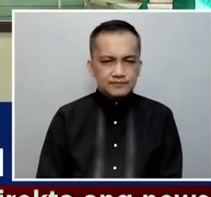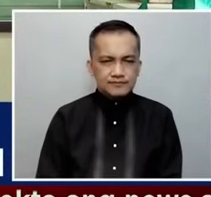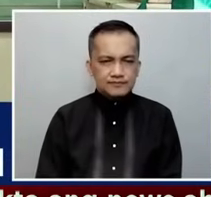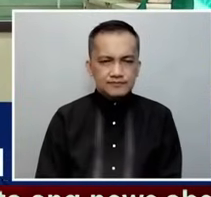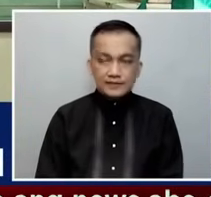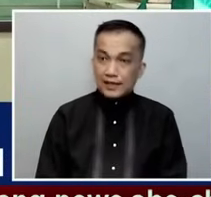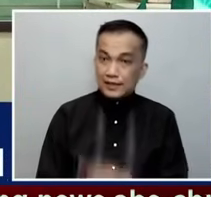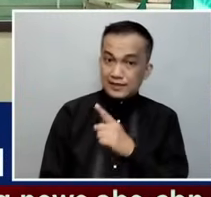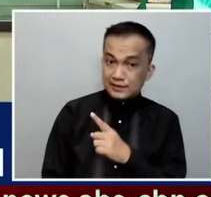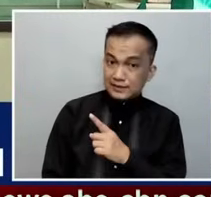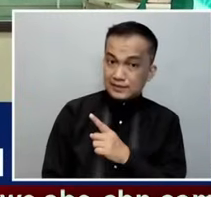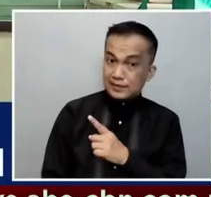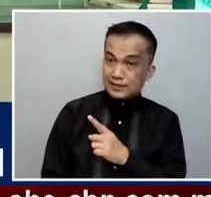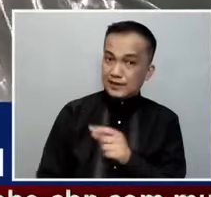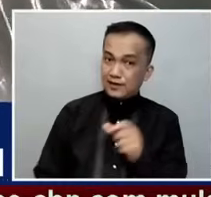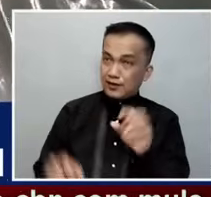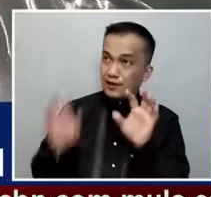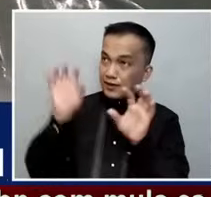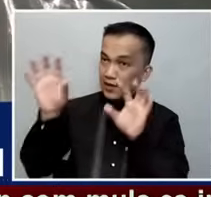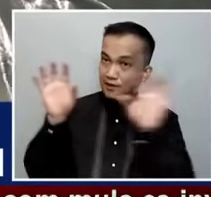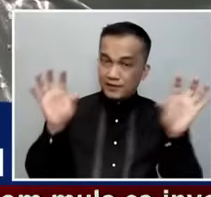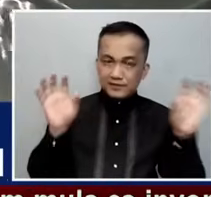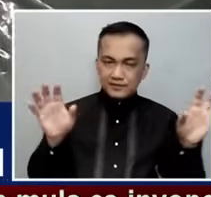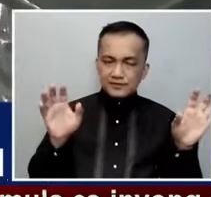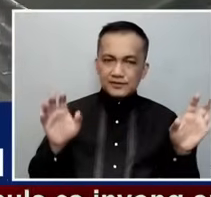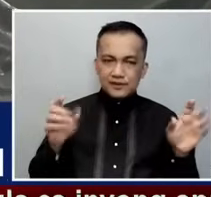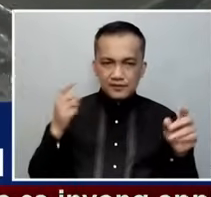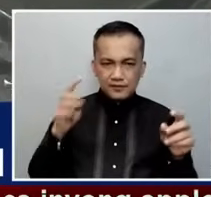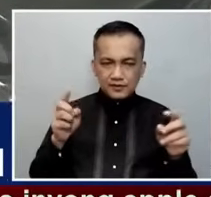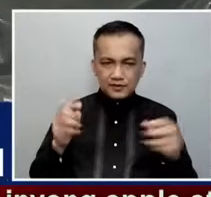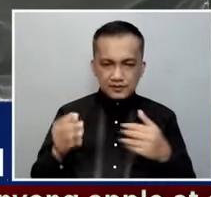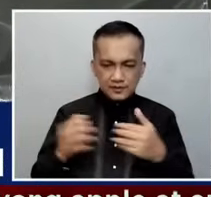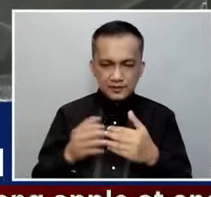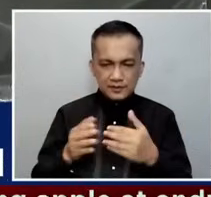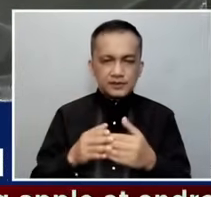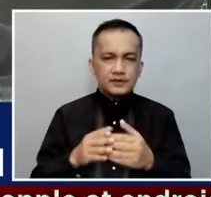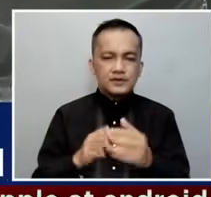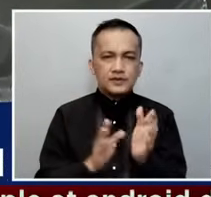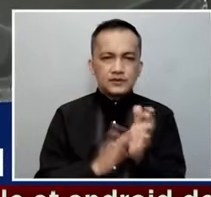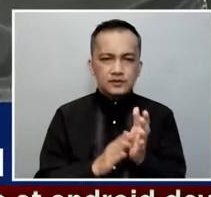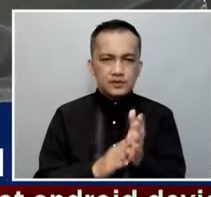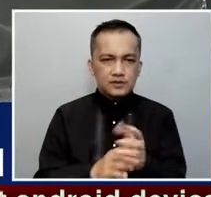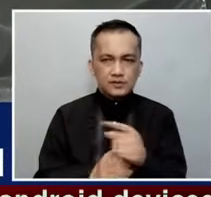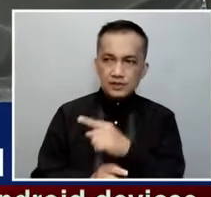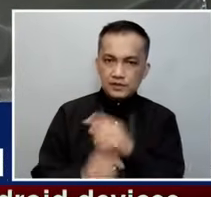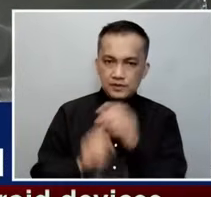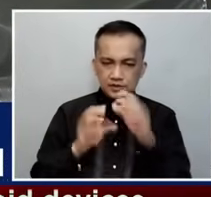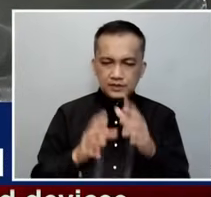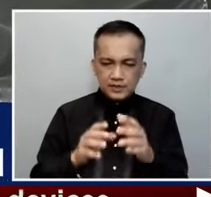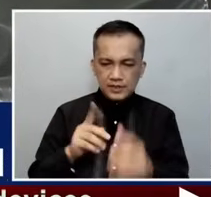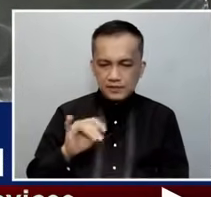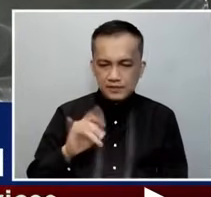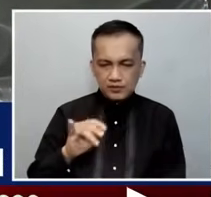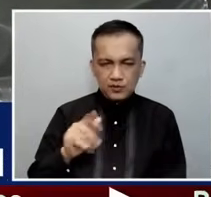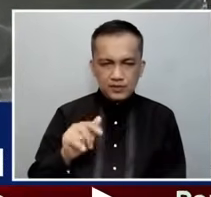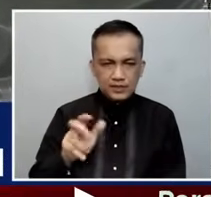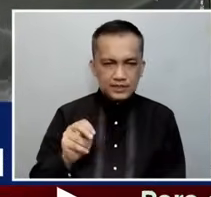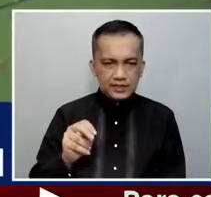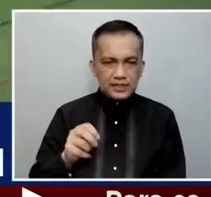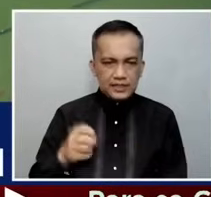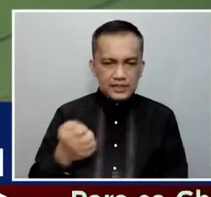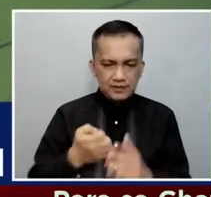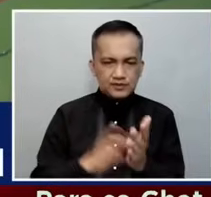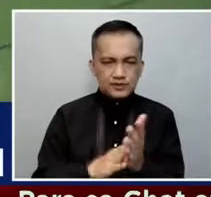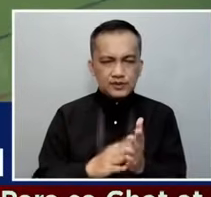Sa halip na nagkakabit ng mga dekorasyon sa classroom para sa nalalapit na pasukan, abala ang mga guro ng Pinagbuhatan Elementary School sa Pasig